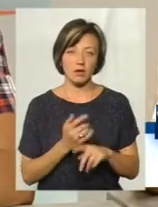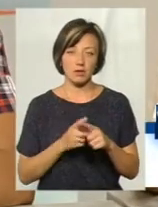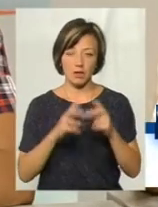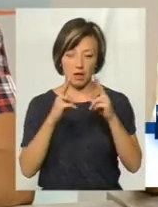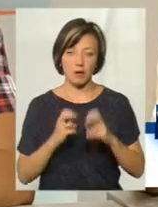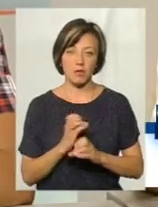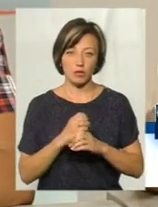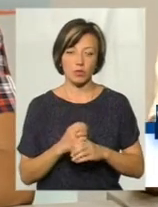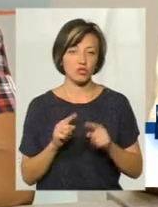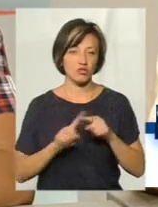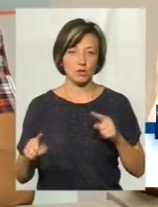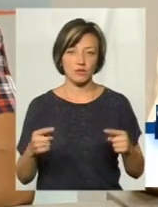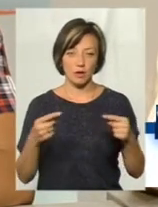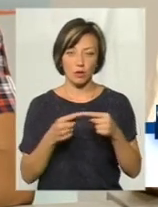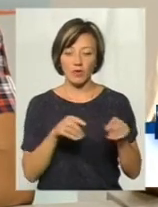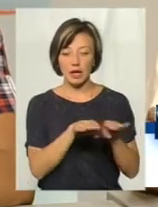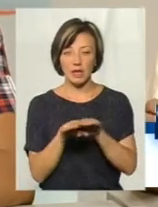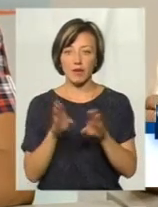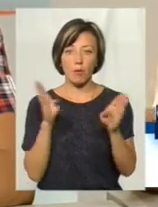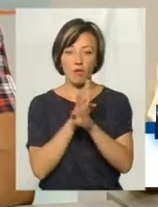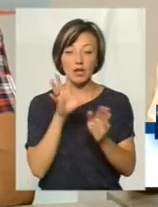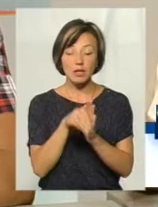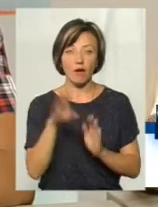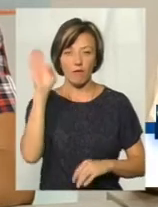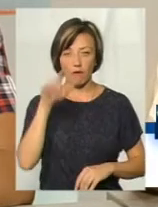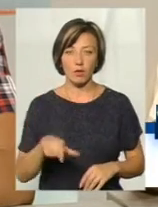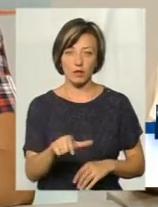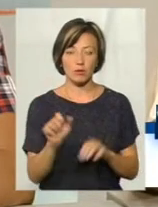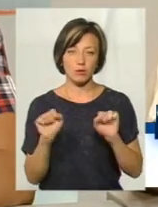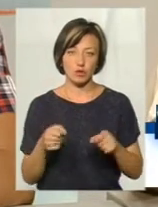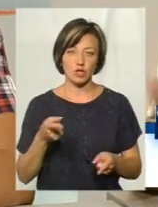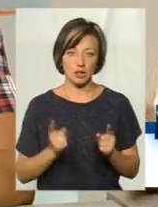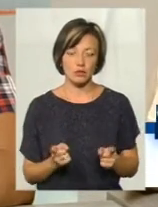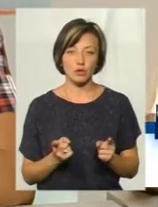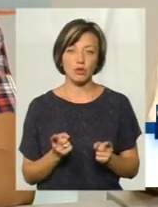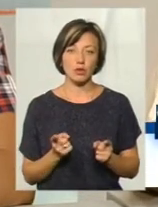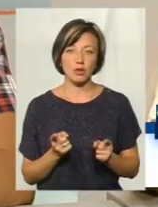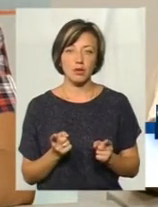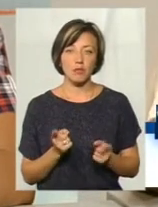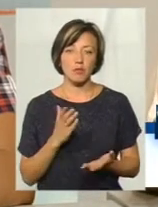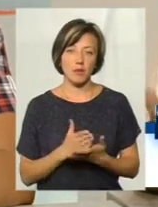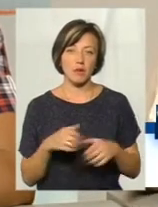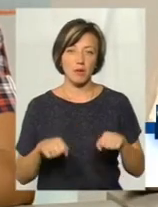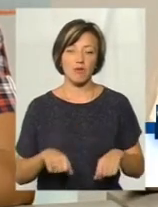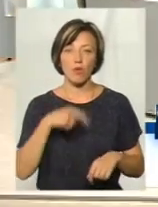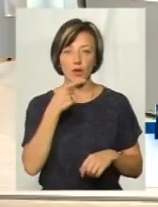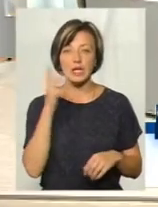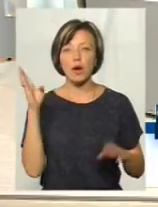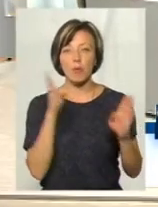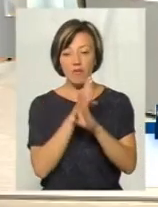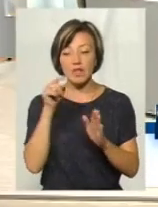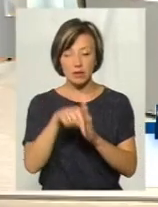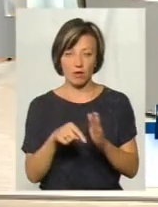швидко встановлює рівень кисню. От. І вже може дійсно, вона має право про це говорити, що кисню води